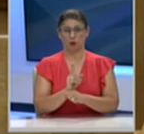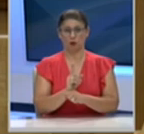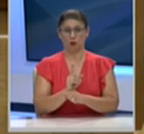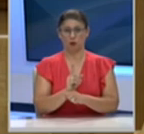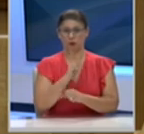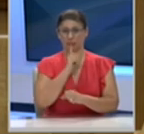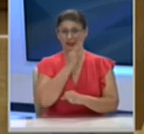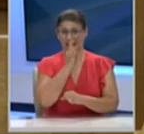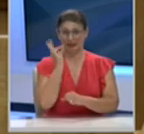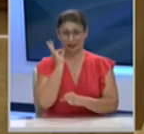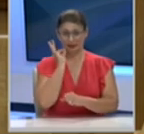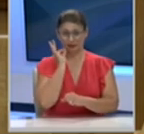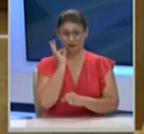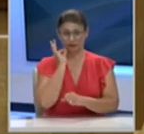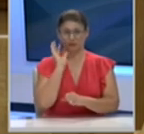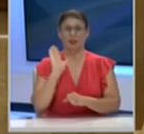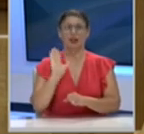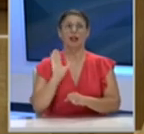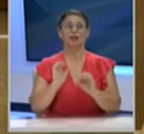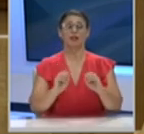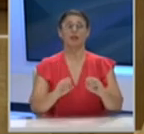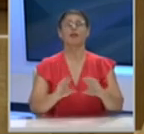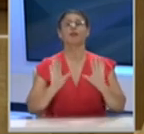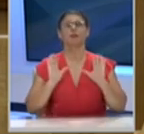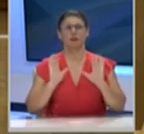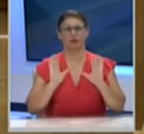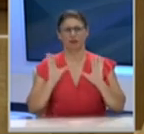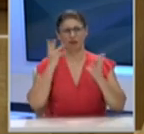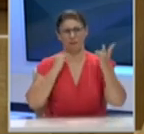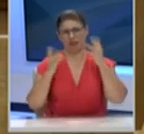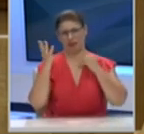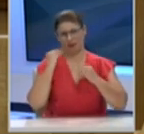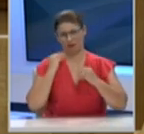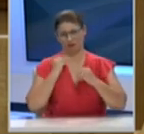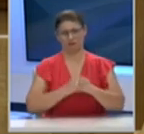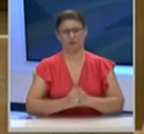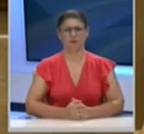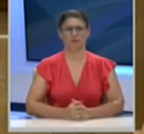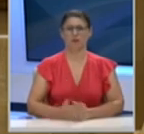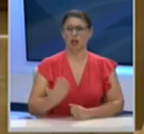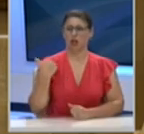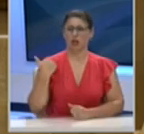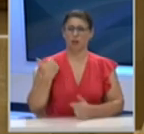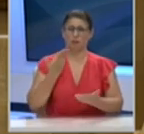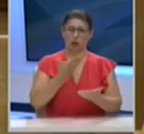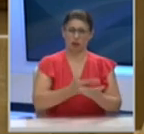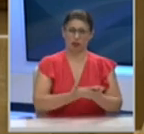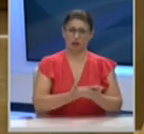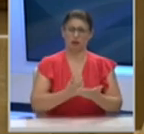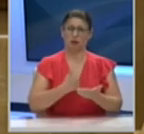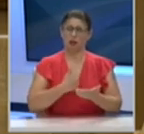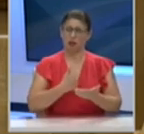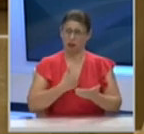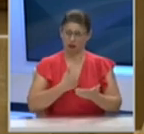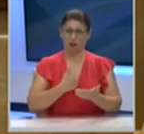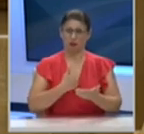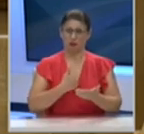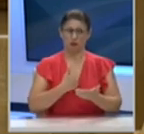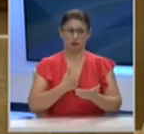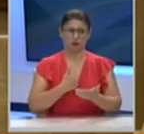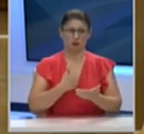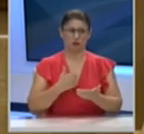η ενός λεπτού σιγή δεν διδάσκουν. Ρωτάτε για προτάσεις. Εγώ θα